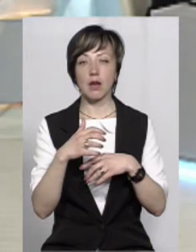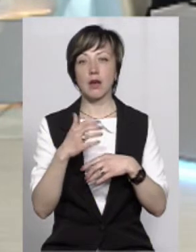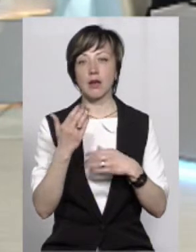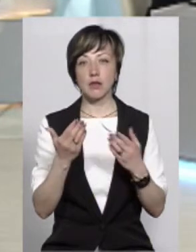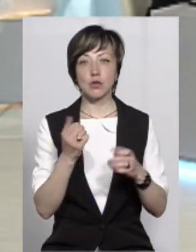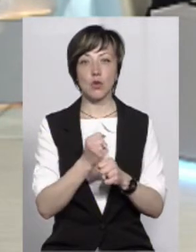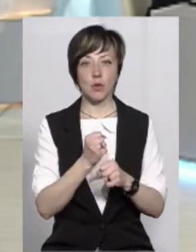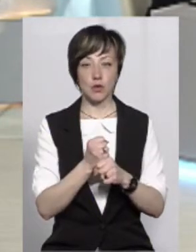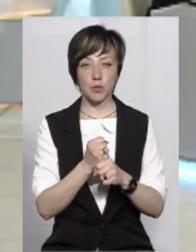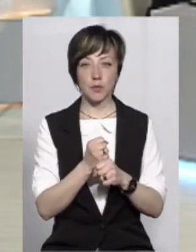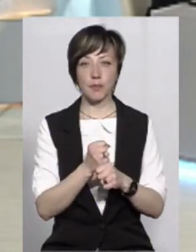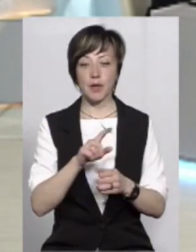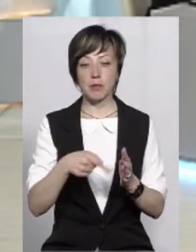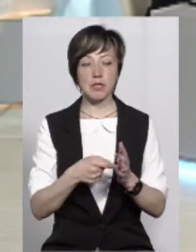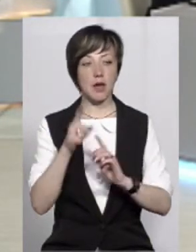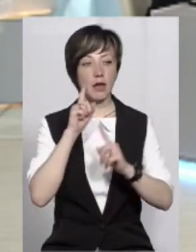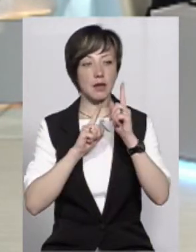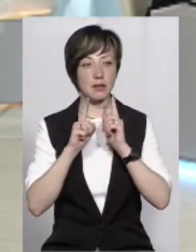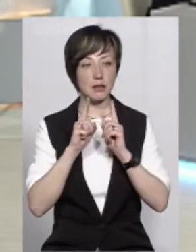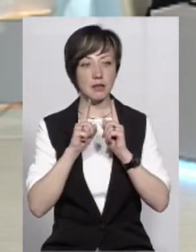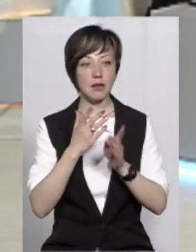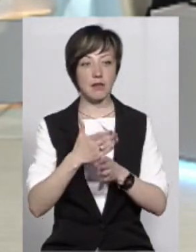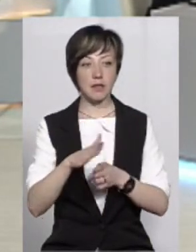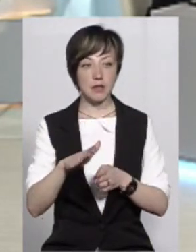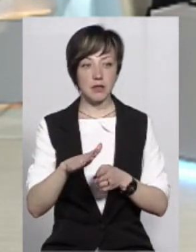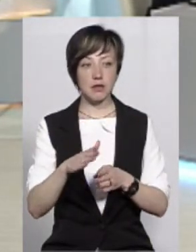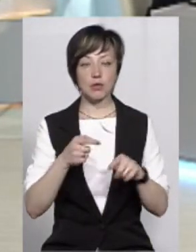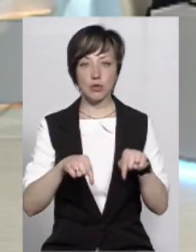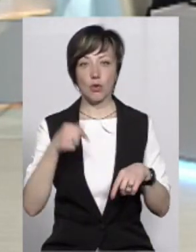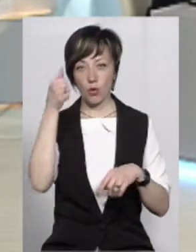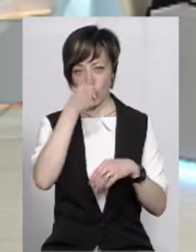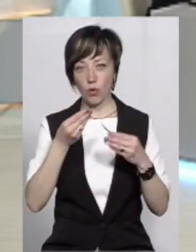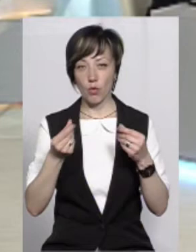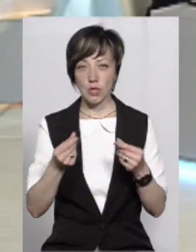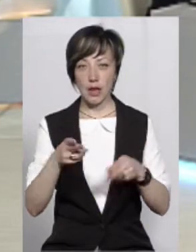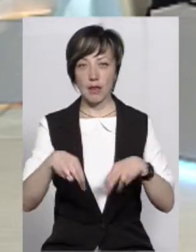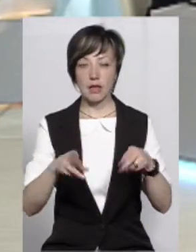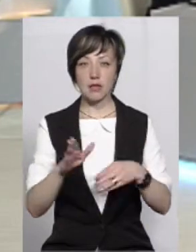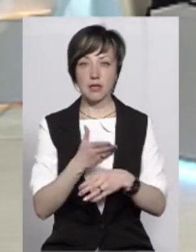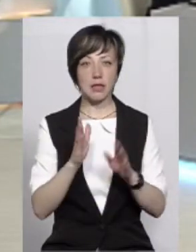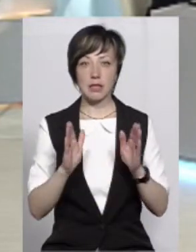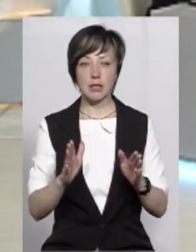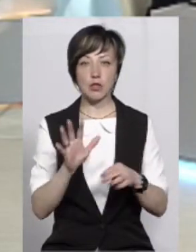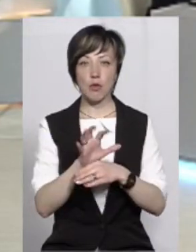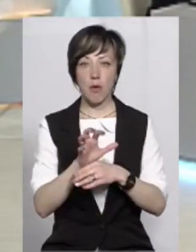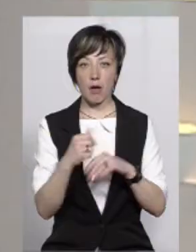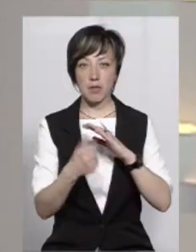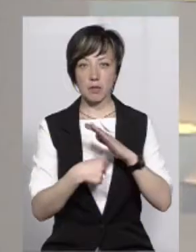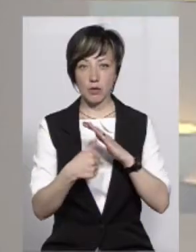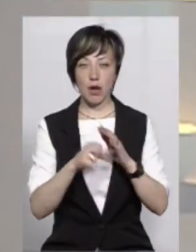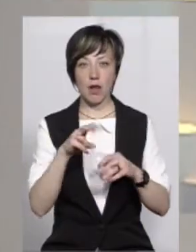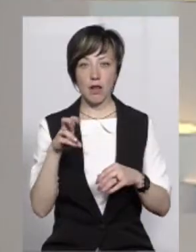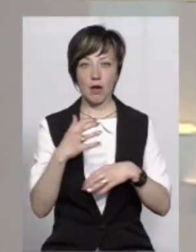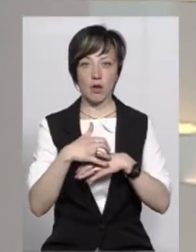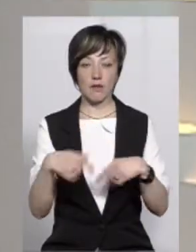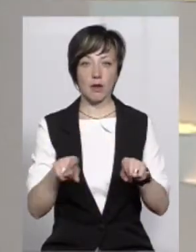безпритульних, зроблено. Міська рада виділила цього року кошти на стерилізацію не тільки собак безпритульних, а